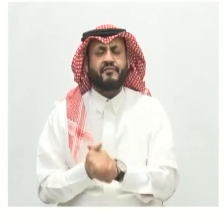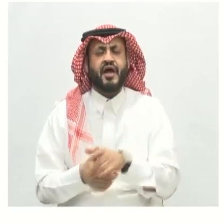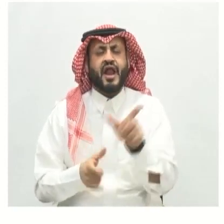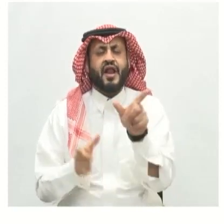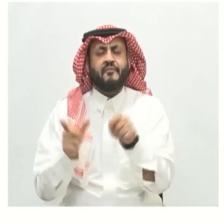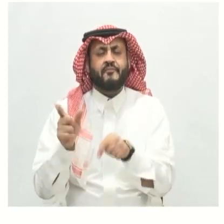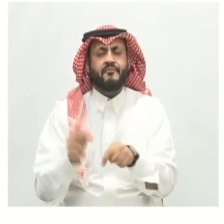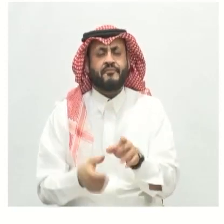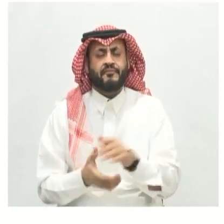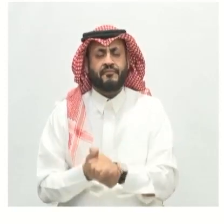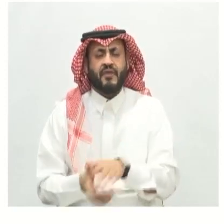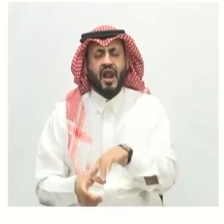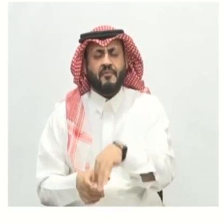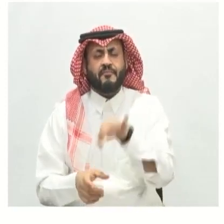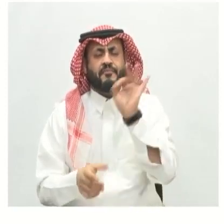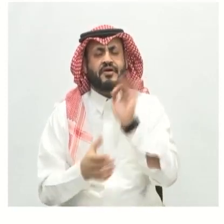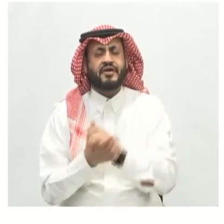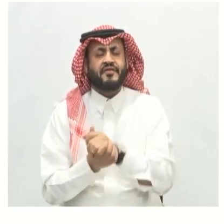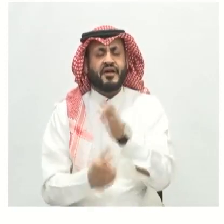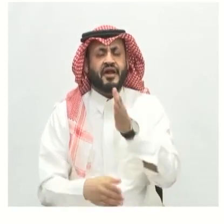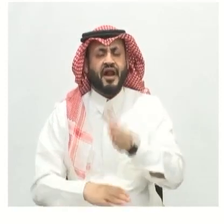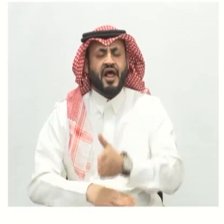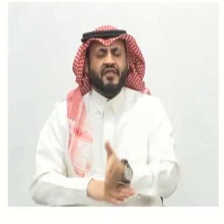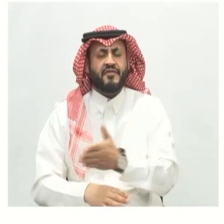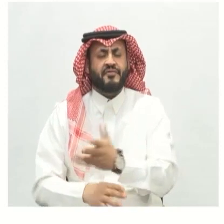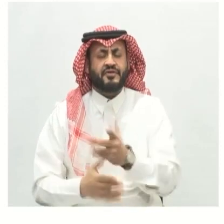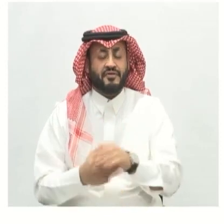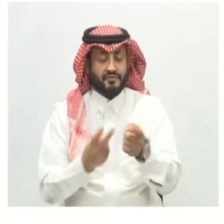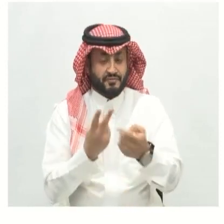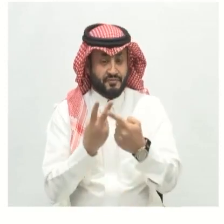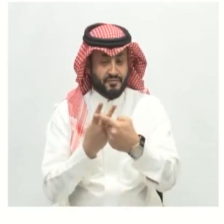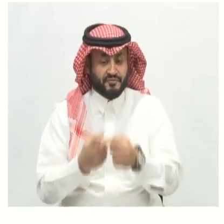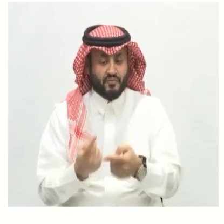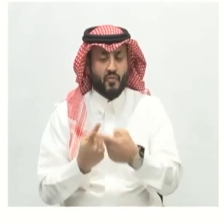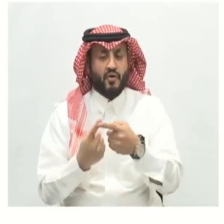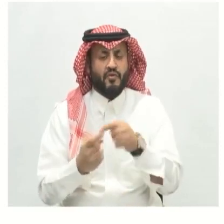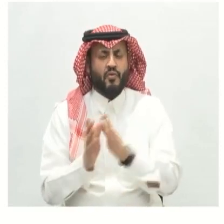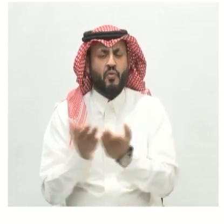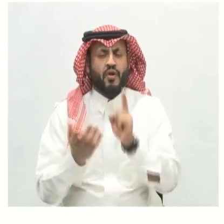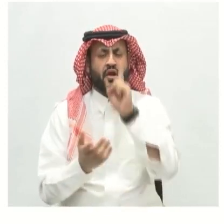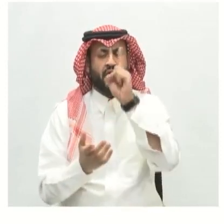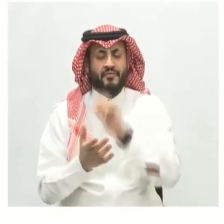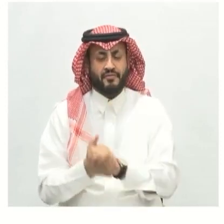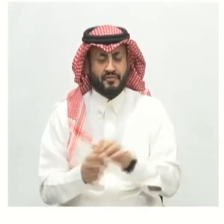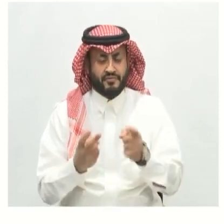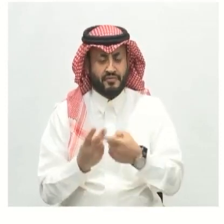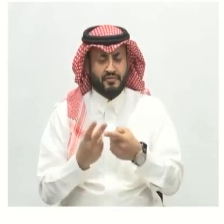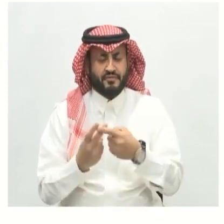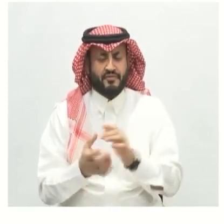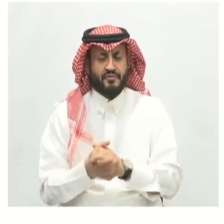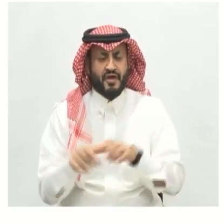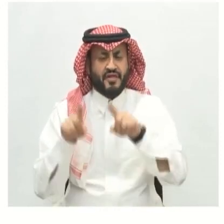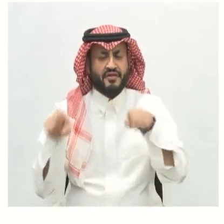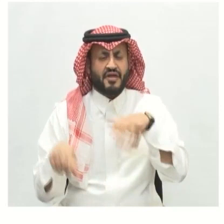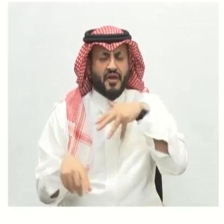مصادر الانظمه بارك الله فيكم مصدران المصدر الاول القران الكريم والمصدر الثاني